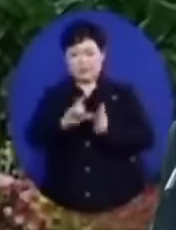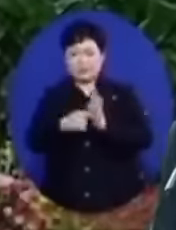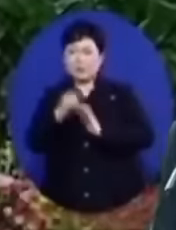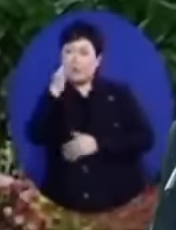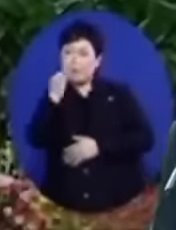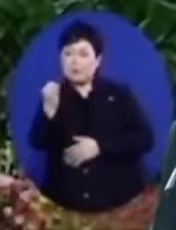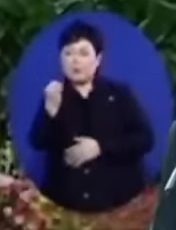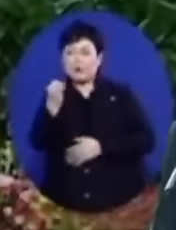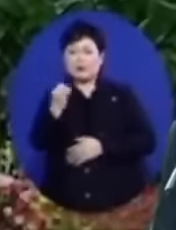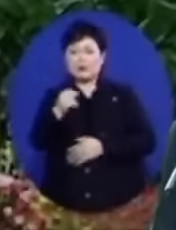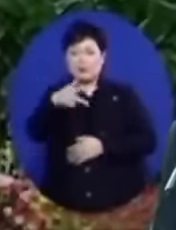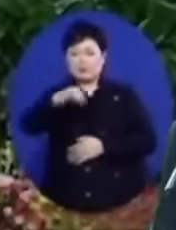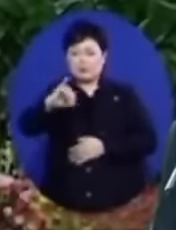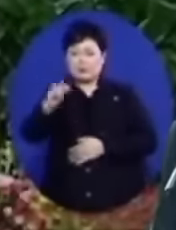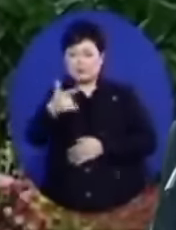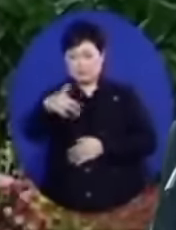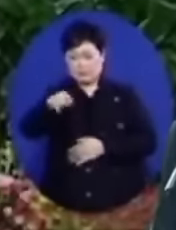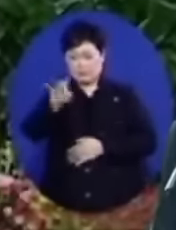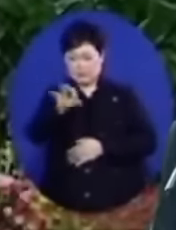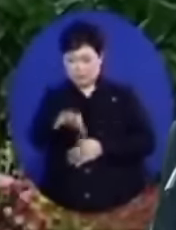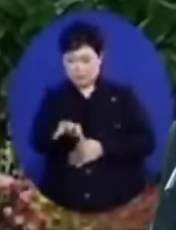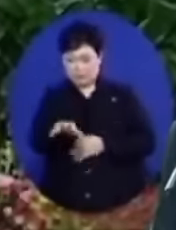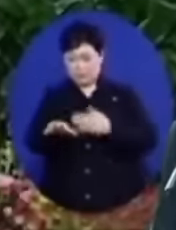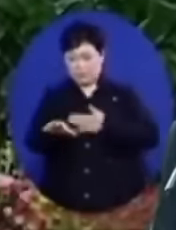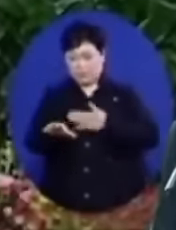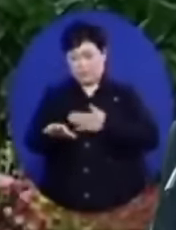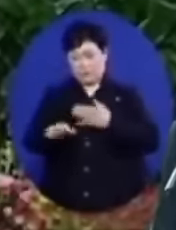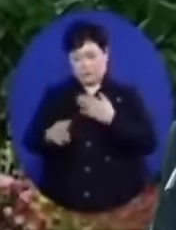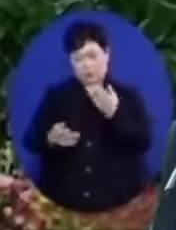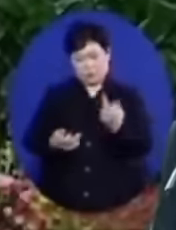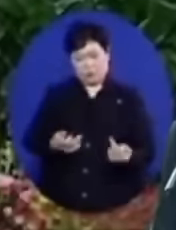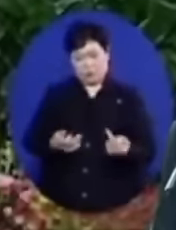어머니가 진장에서 저와 동생들은